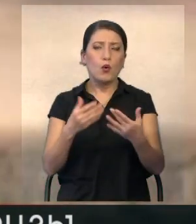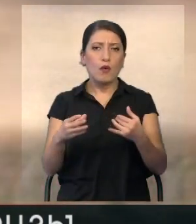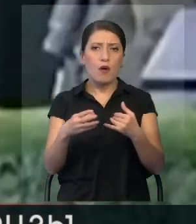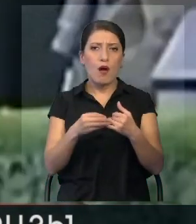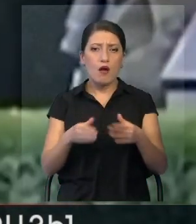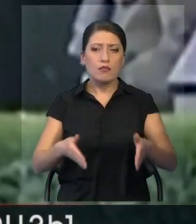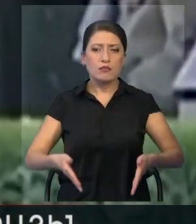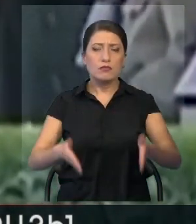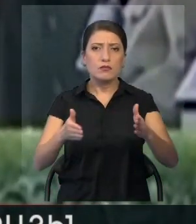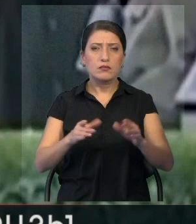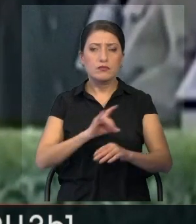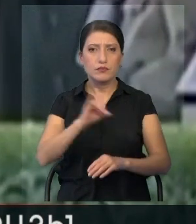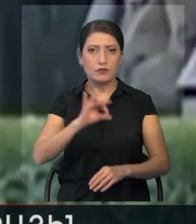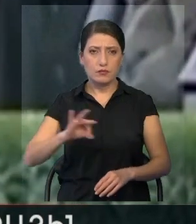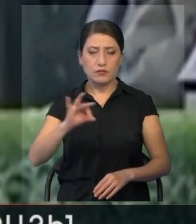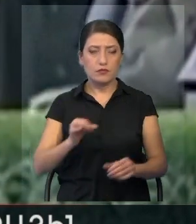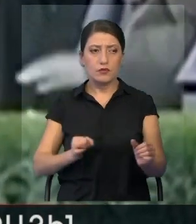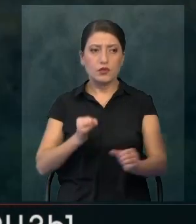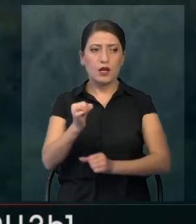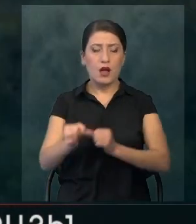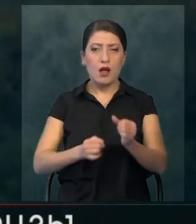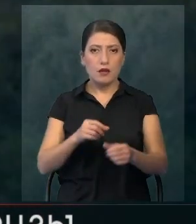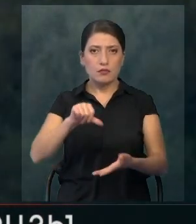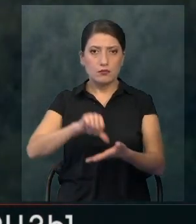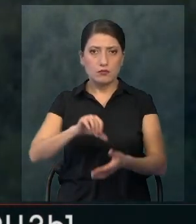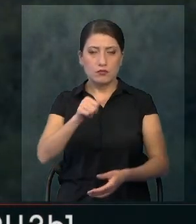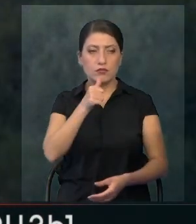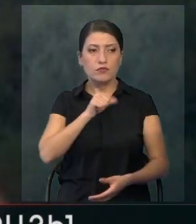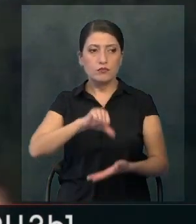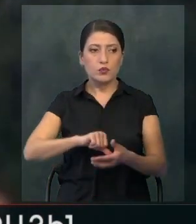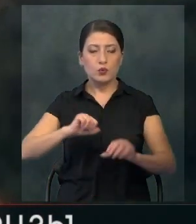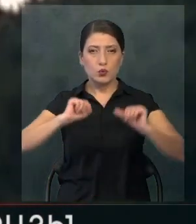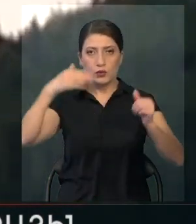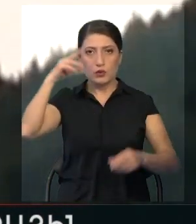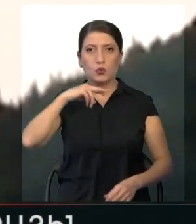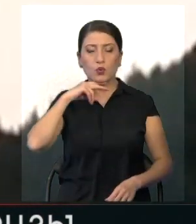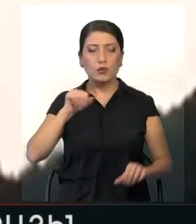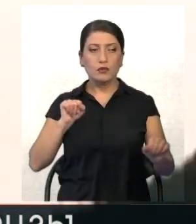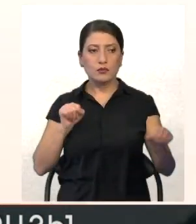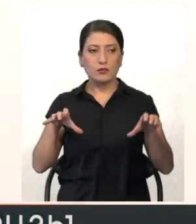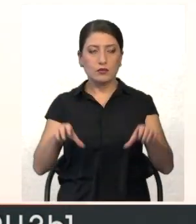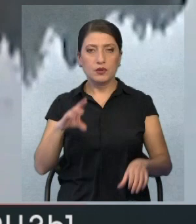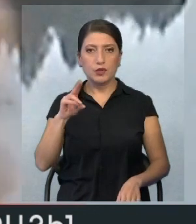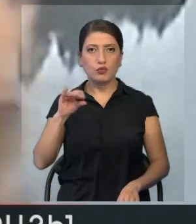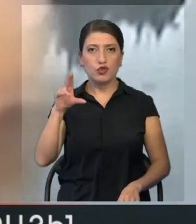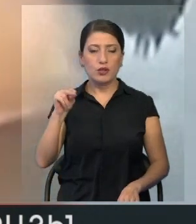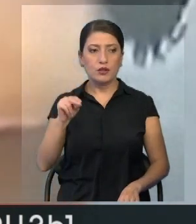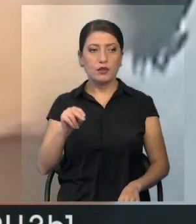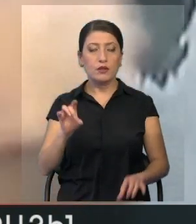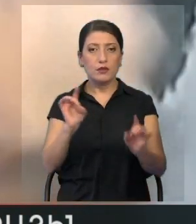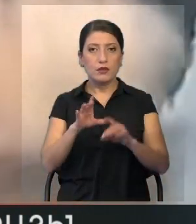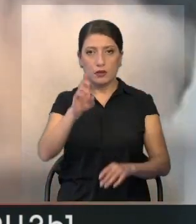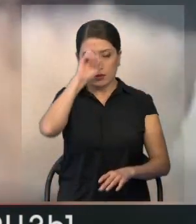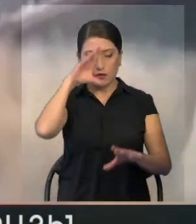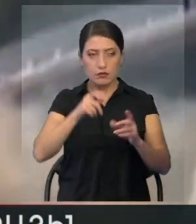միջմայրցամաքային հրթիռների ստեղծման գործում։ Շարժիչի փորձարկմանը ներկայ է եղել Հյուսիսային Կորեայի առաջնորդ Կիմ Չեն Ընը։ Փհենյանը հայտնել է, որ դա